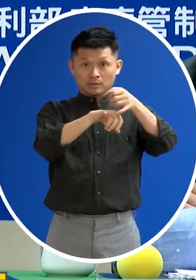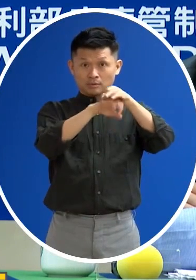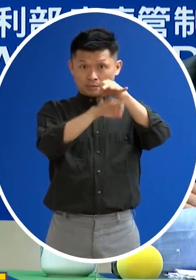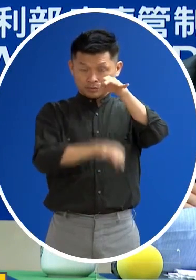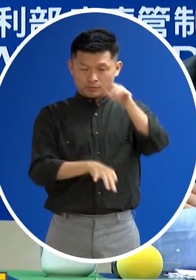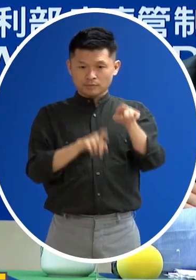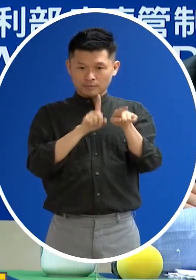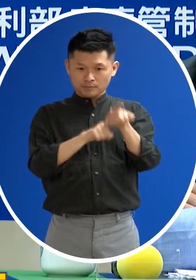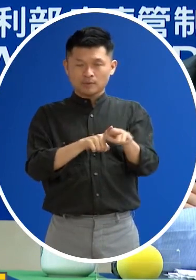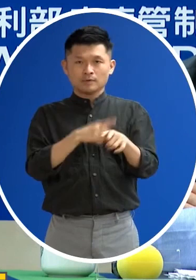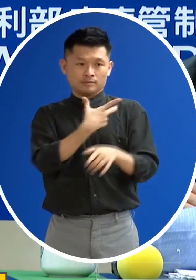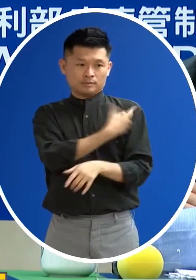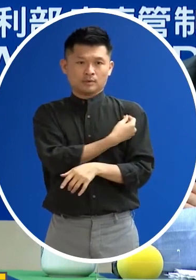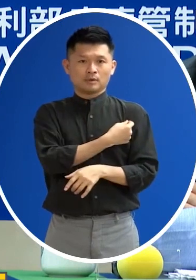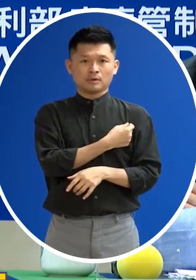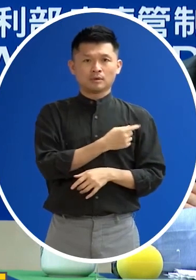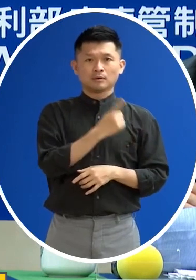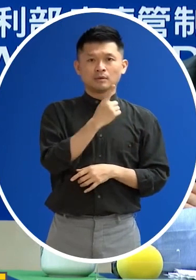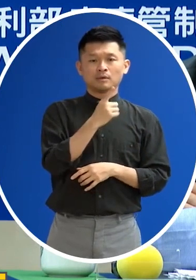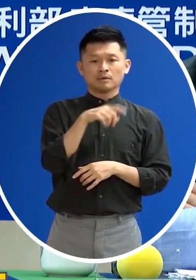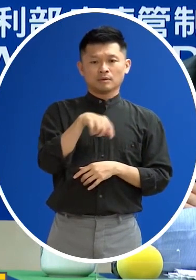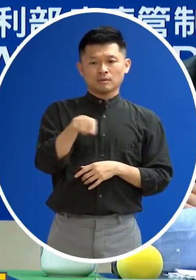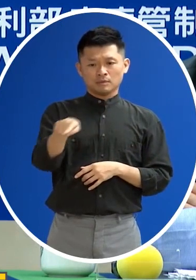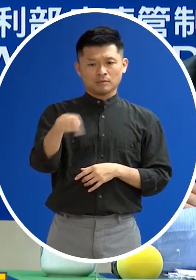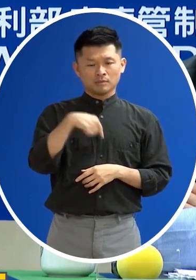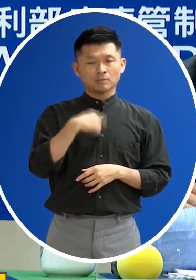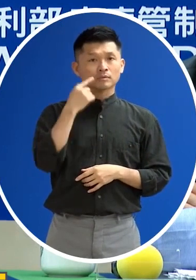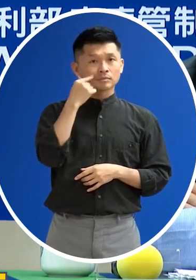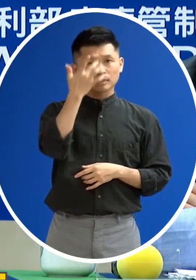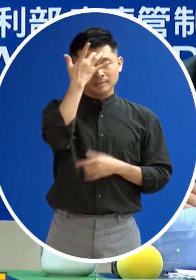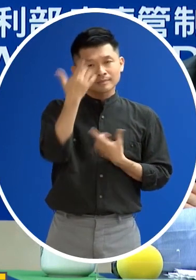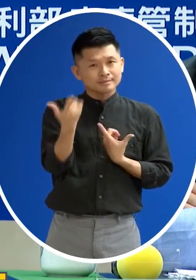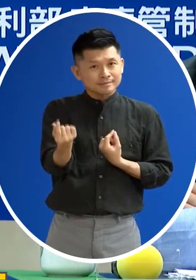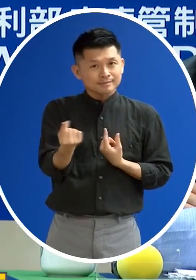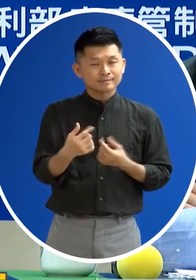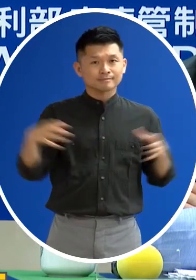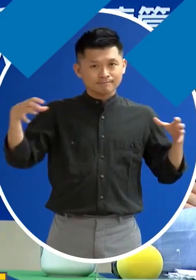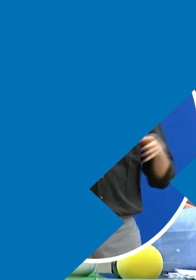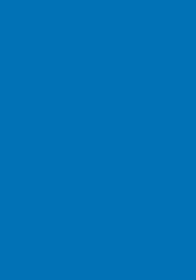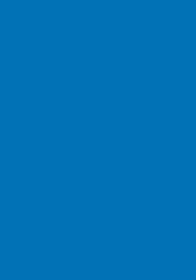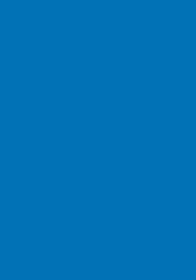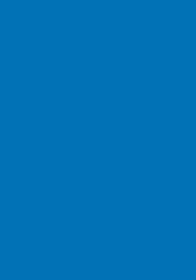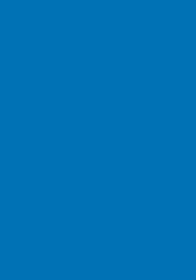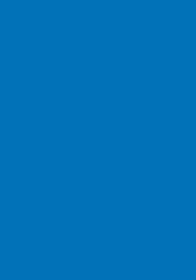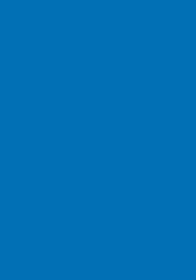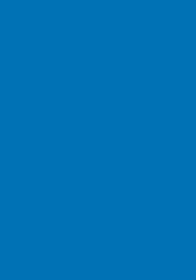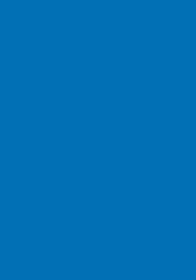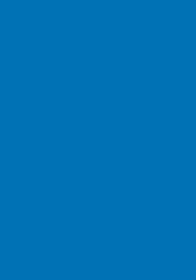大家都遇到了困难是一样的了，所以大家还是要一起来努力。